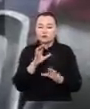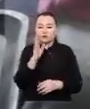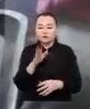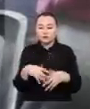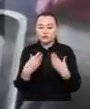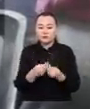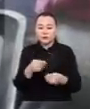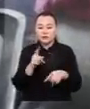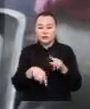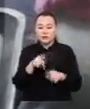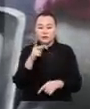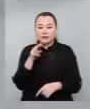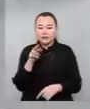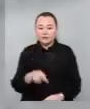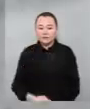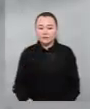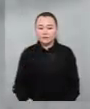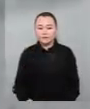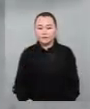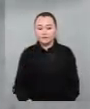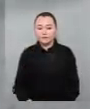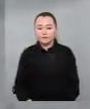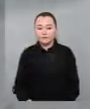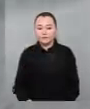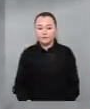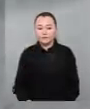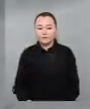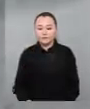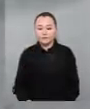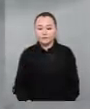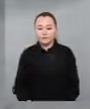семья родного дяди. Елена Меньшова, Информбюро.